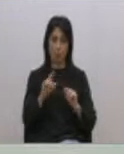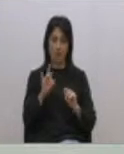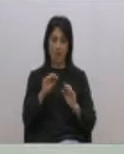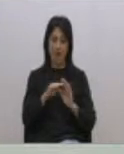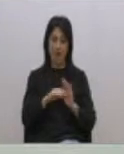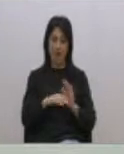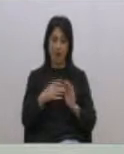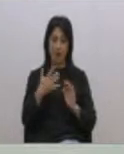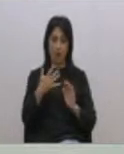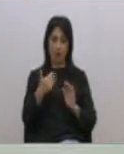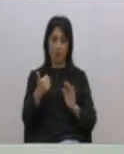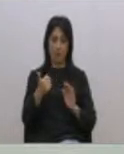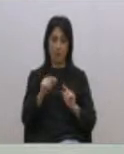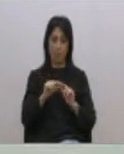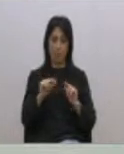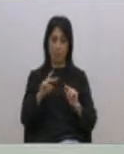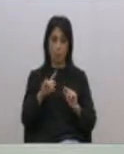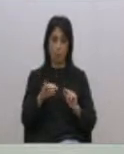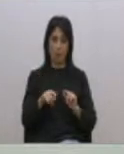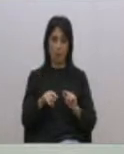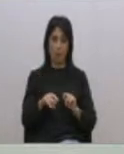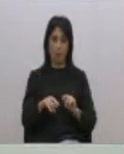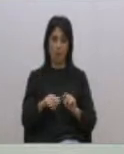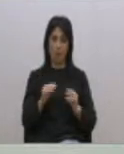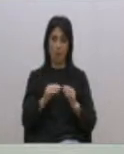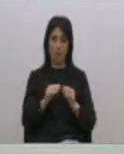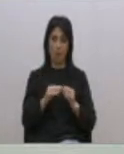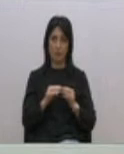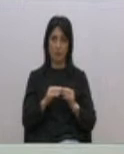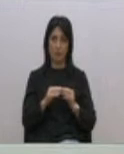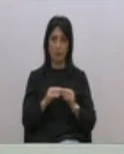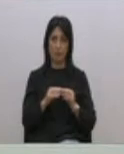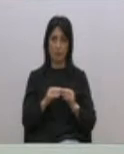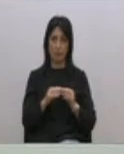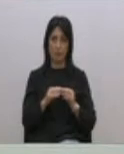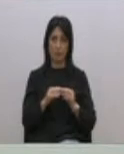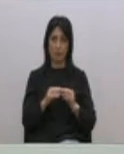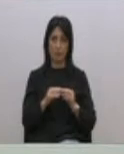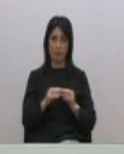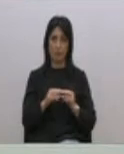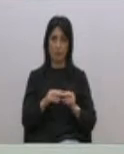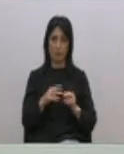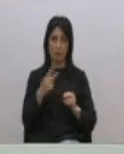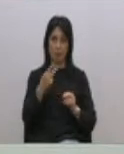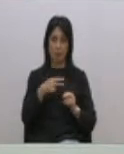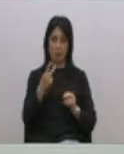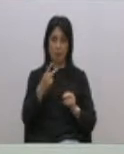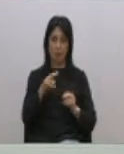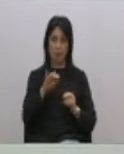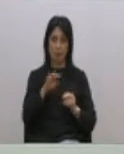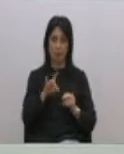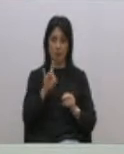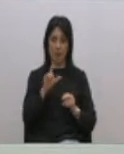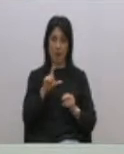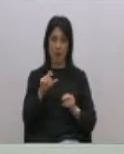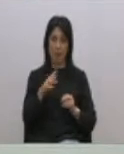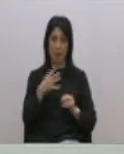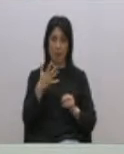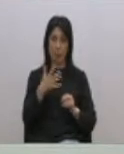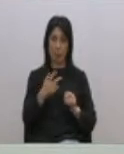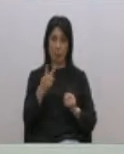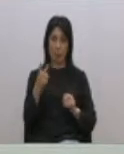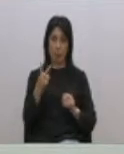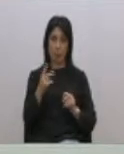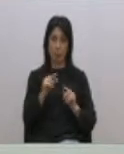რეგლამენტის 51 მომხრე. არ არის სულელება? ხომ არ არის პროექტის 22 პუნქტი რეგლამენტის